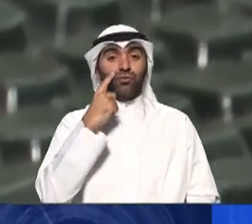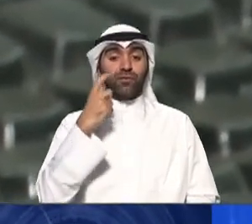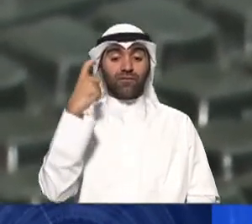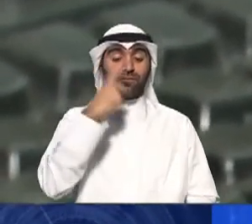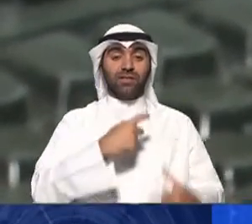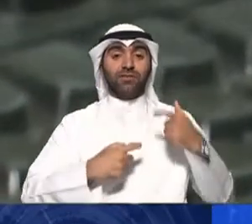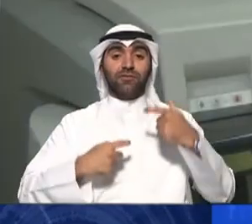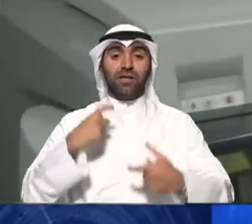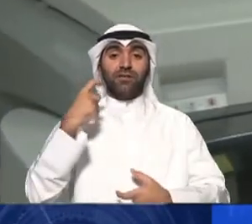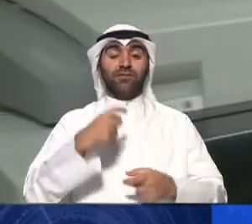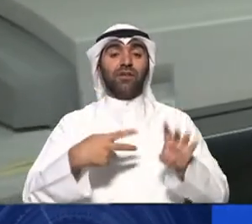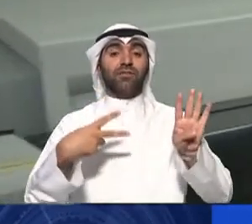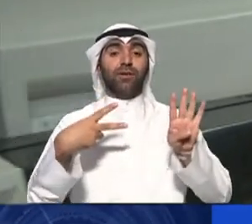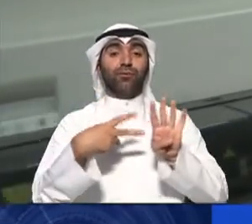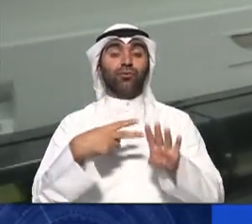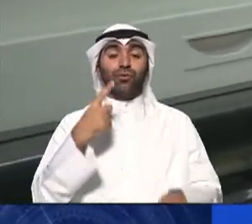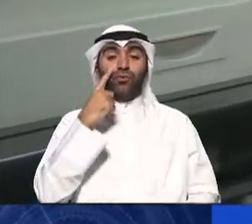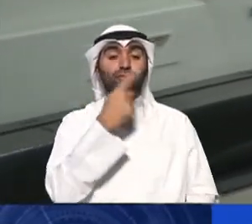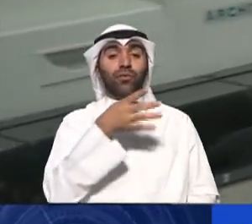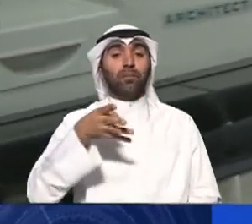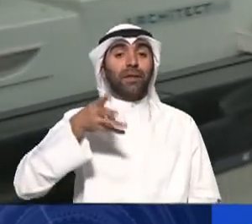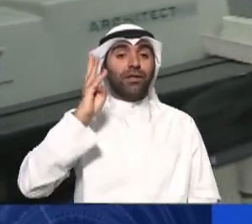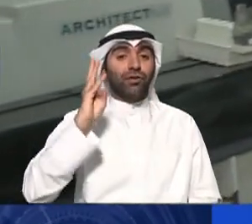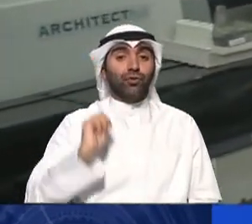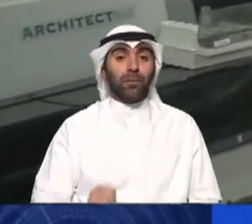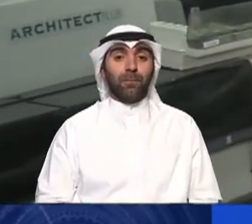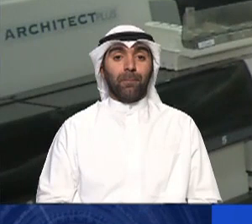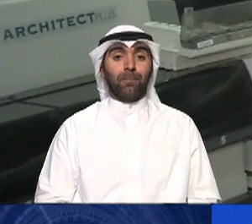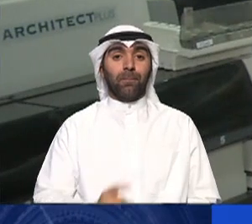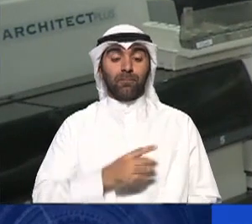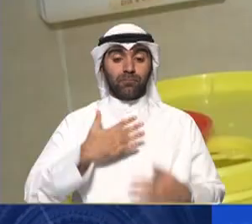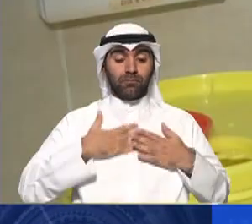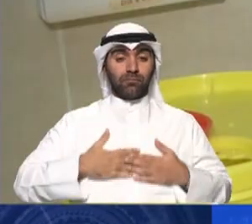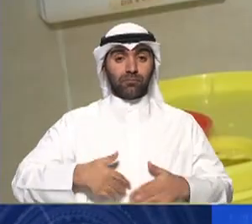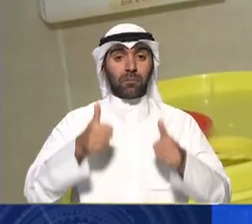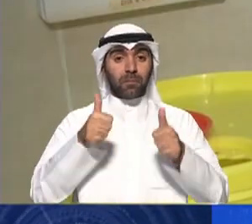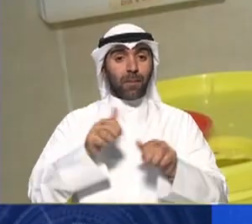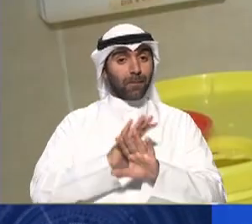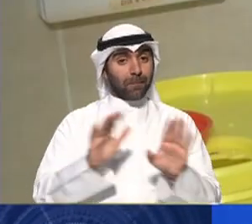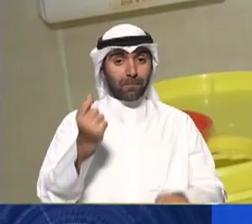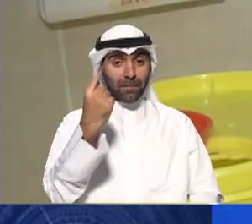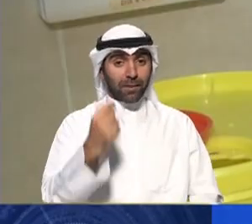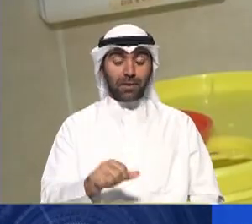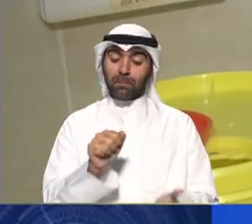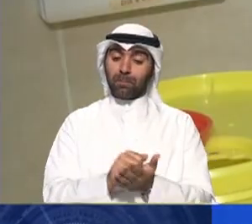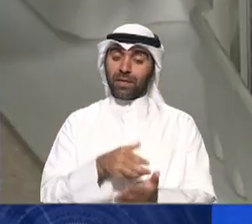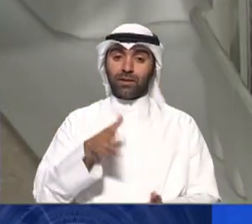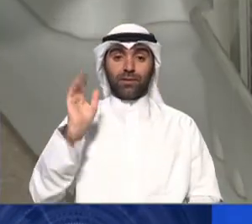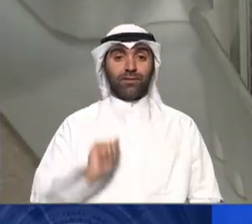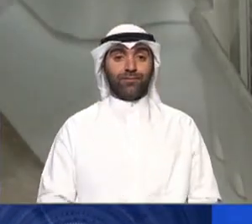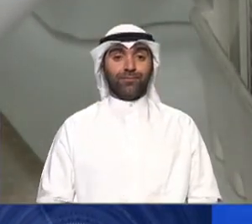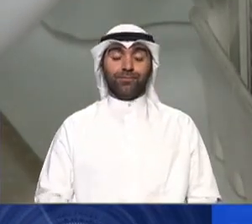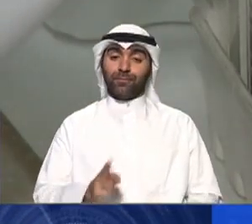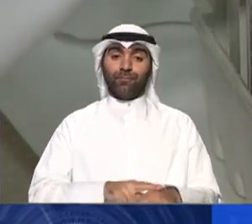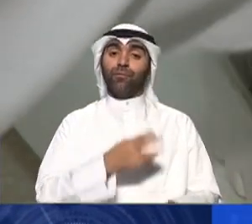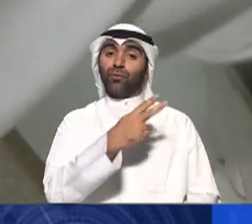جميع العينات المشتبه بإصابتها بفيروس كورونا المستجد من المحاجر الصحية التي حددتها وزارة الصحة